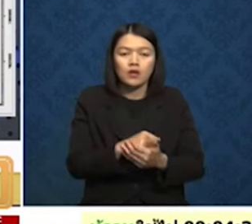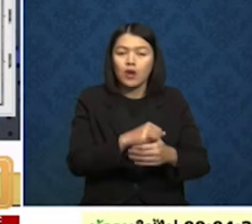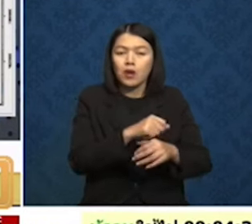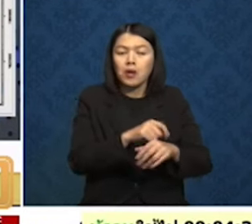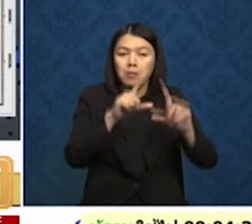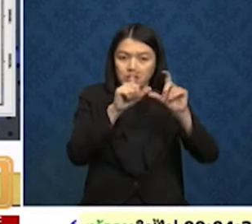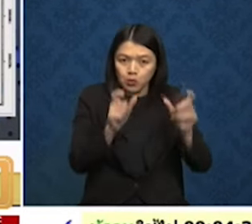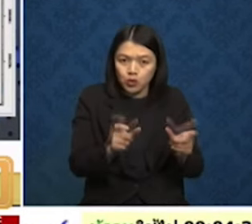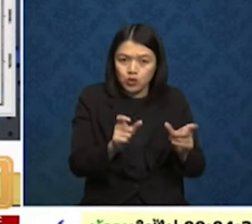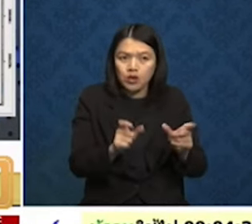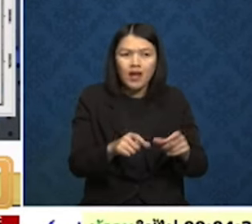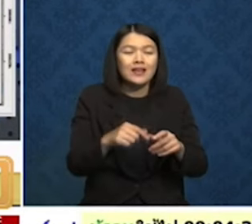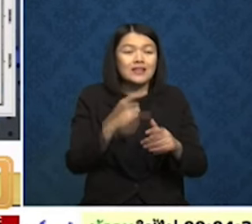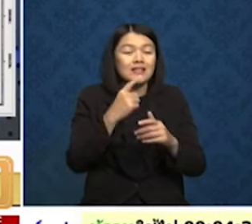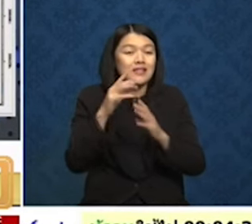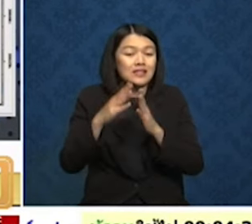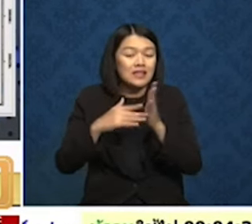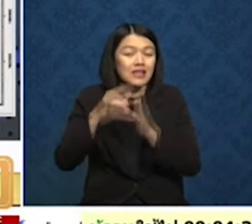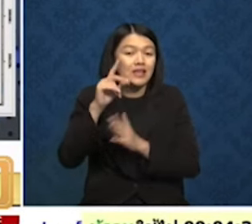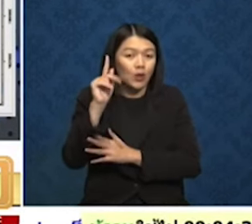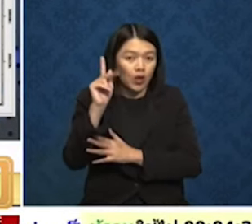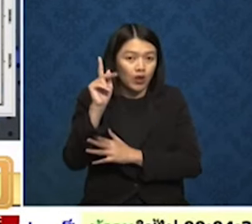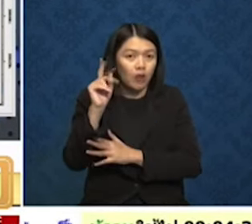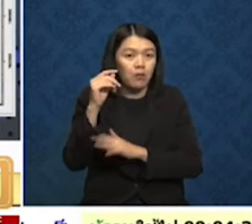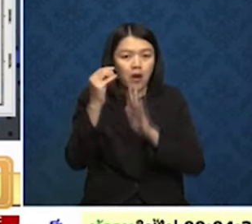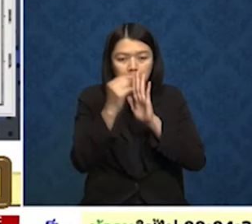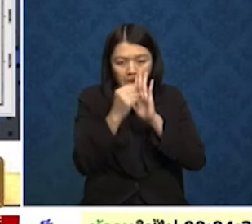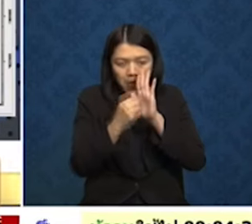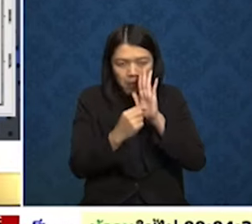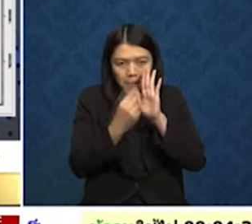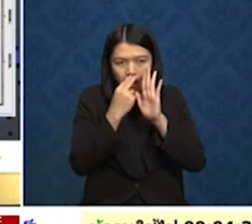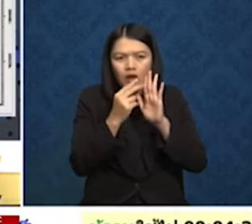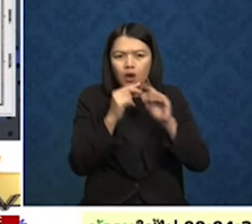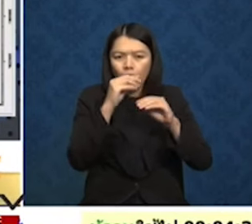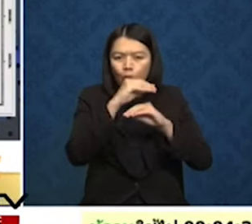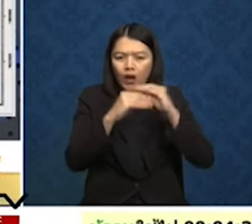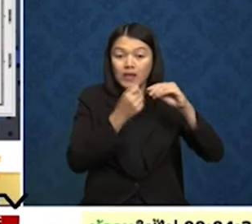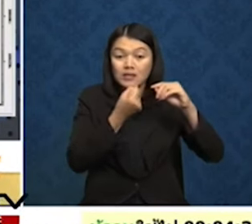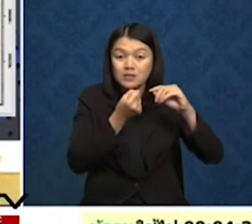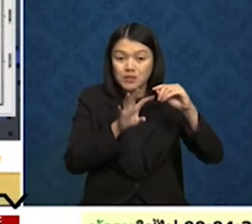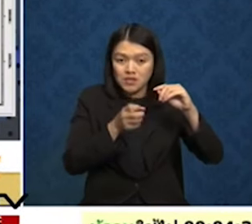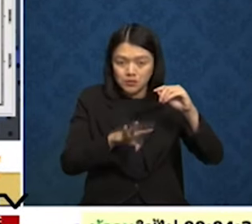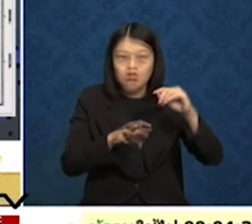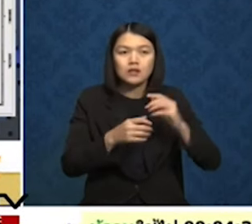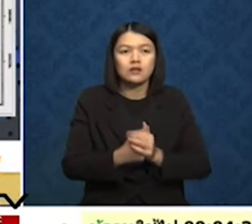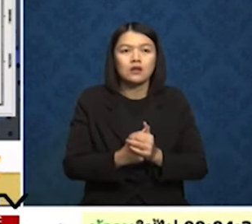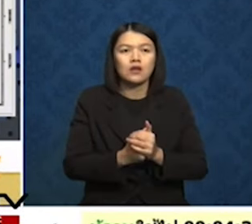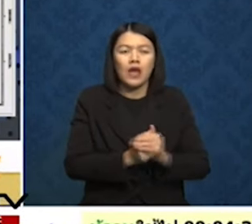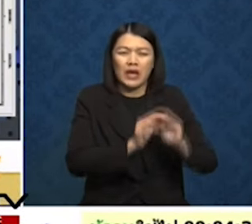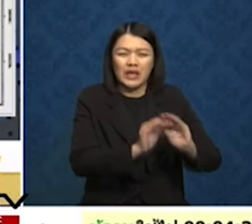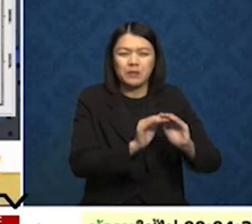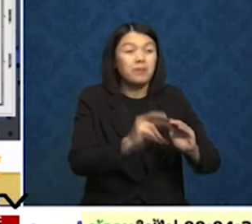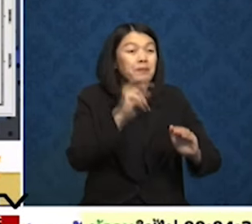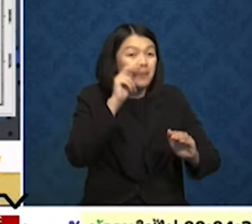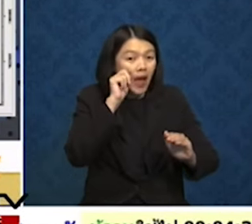็คงการ ที่ปัảnหมสิเขียวซึ่งมทั้งหม 14 โคงการโคงกทั้ 14 โคงการนี้ได้เก็บกกปิมาณน้ำ